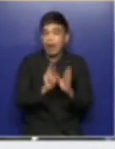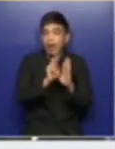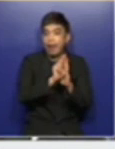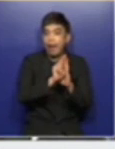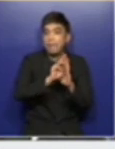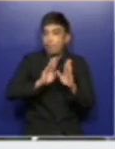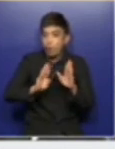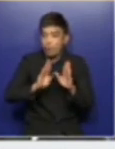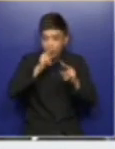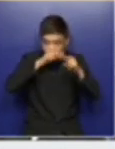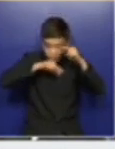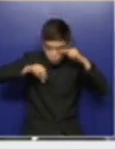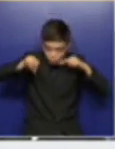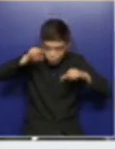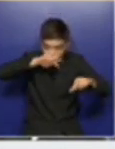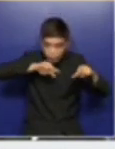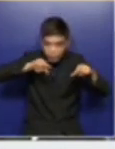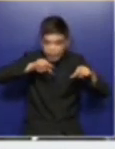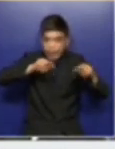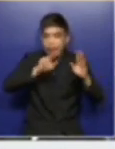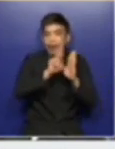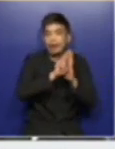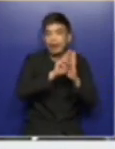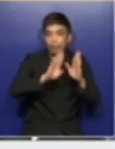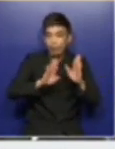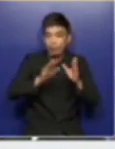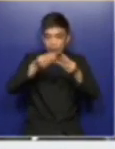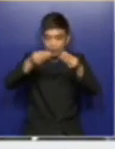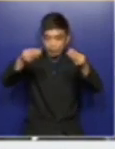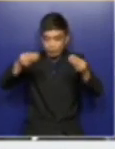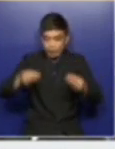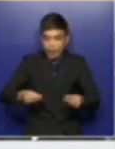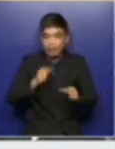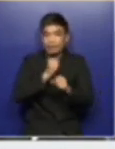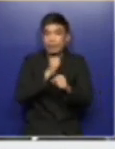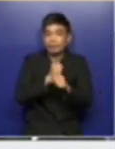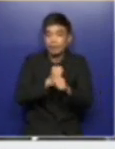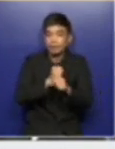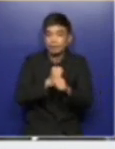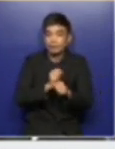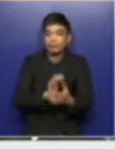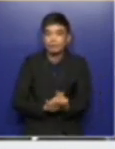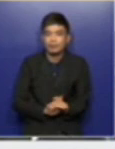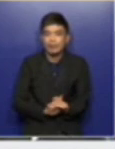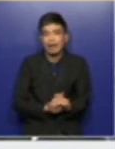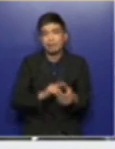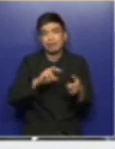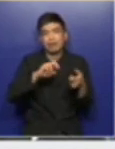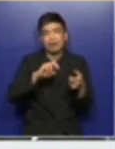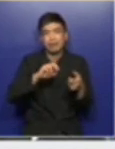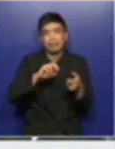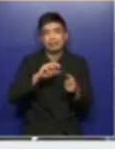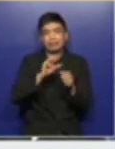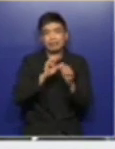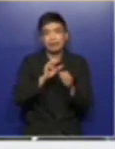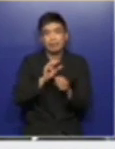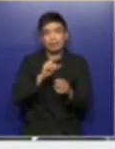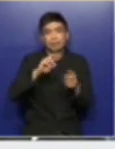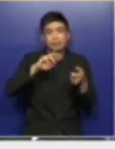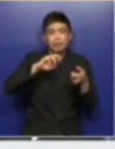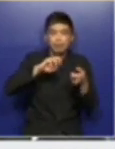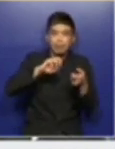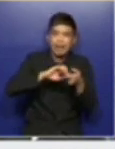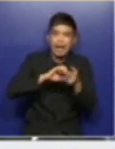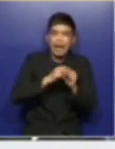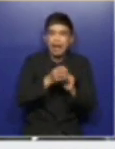อบและการทำรายงานต่อรัฐสภามันอาจจะเป็นประเด็นเล็กๆครับแต่ว่าเป็นสิ่งที่สมา